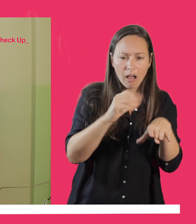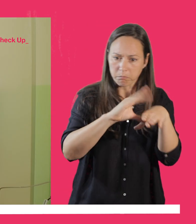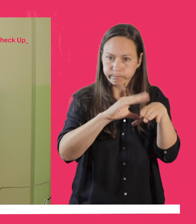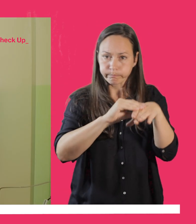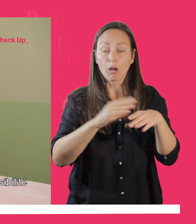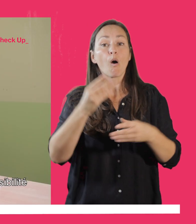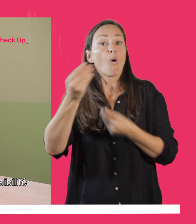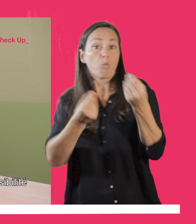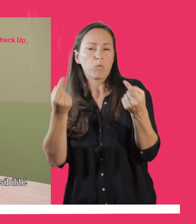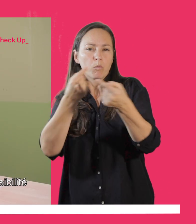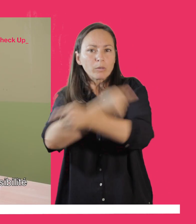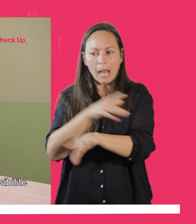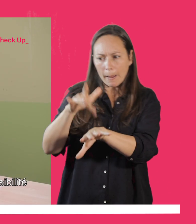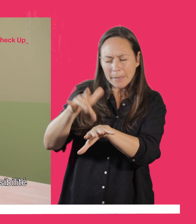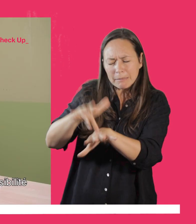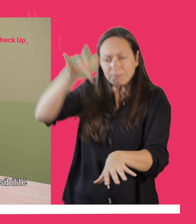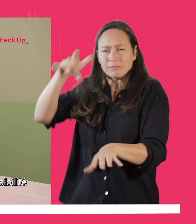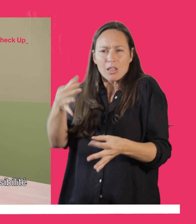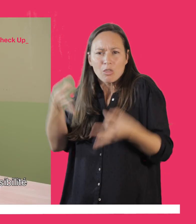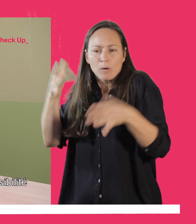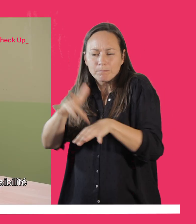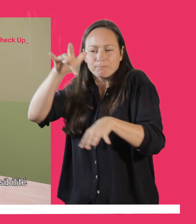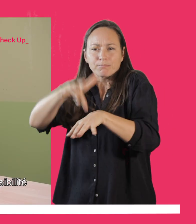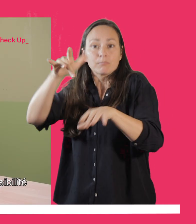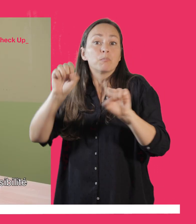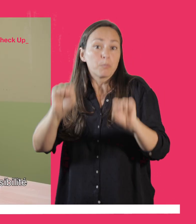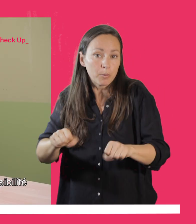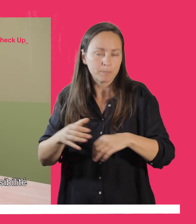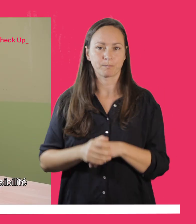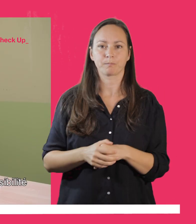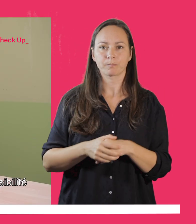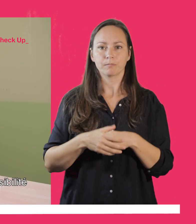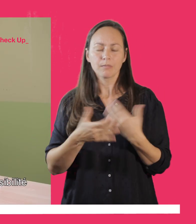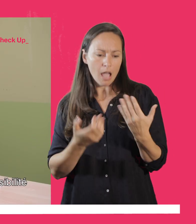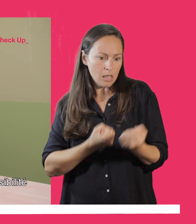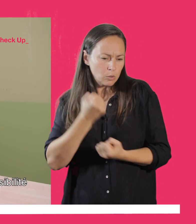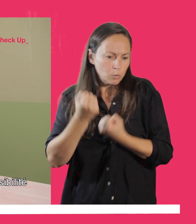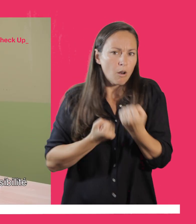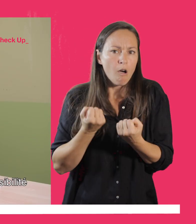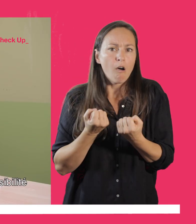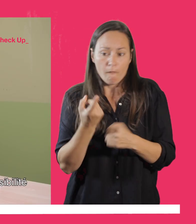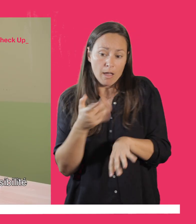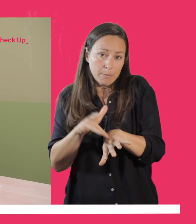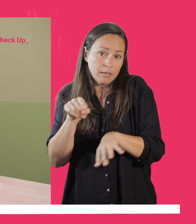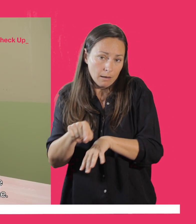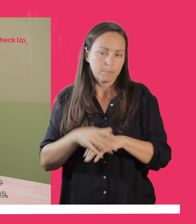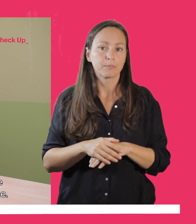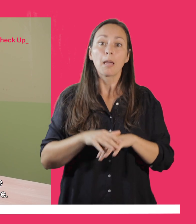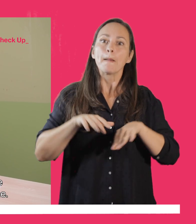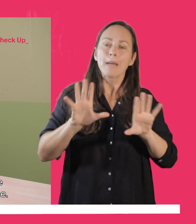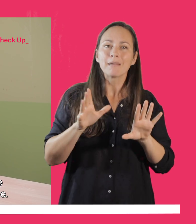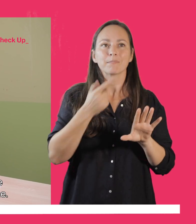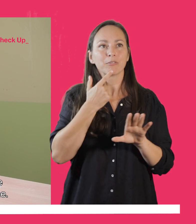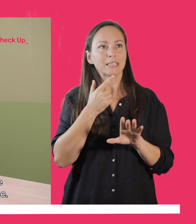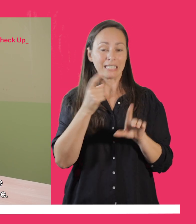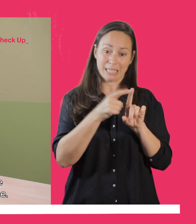rien au niveau de leurs pieds, mais ça peut être aussi le contraire, ça peut être une hypersensibilité et des douleurs au niveau des pieds. Mais encore une fois,